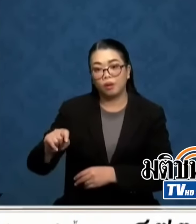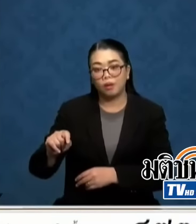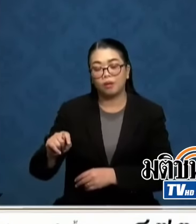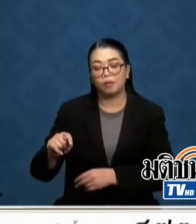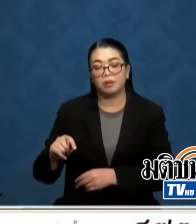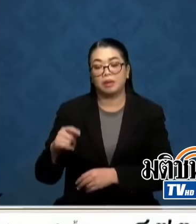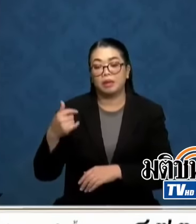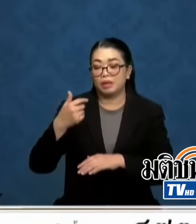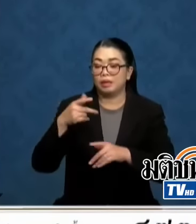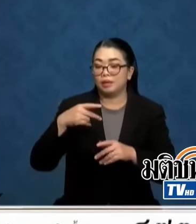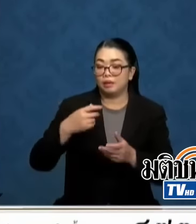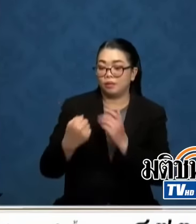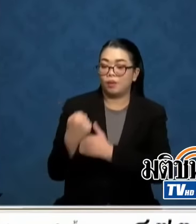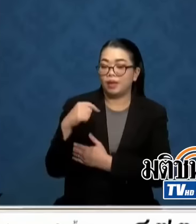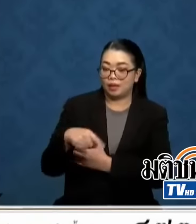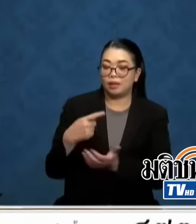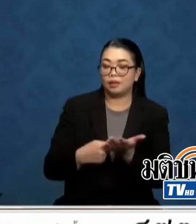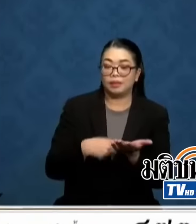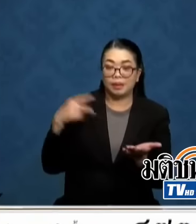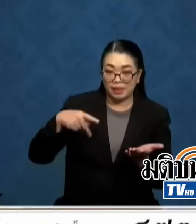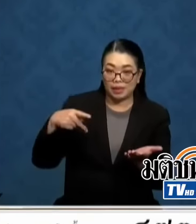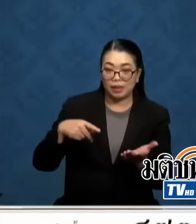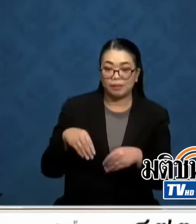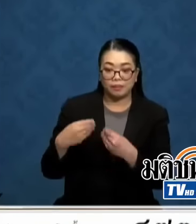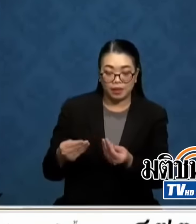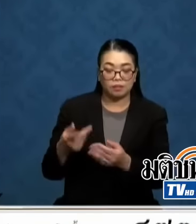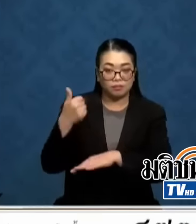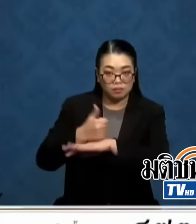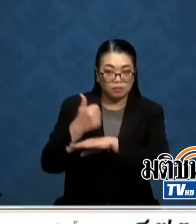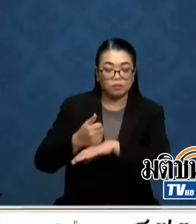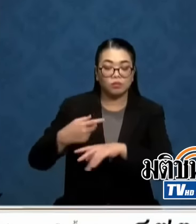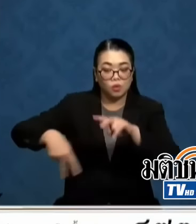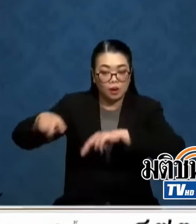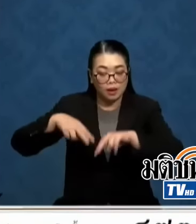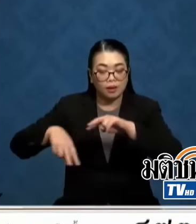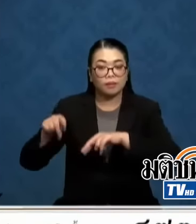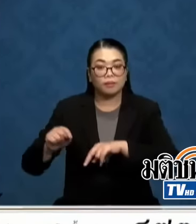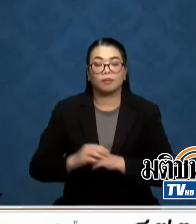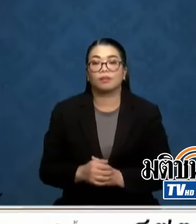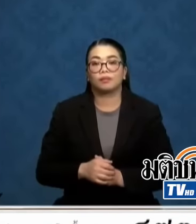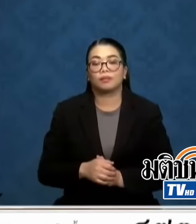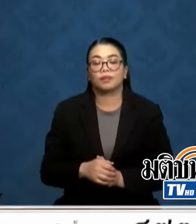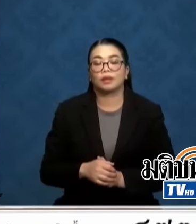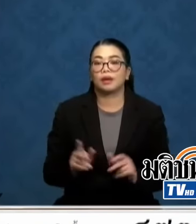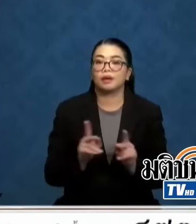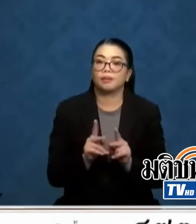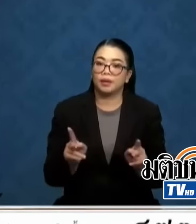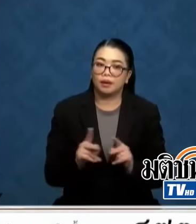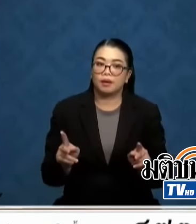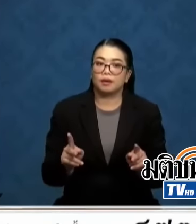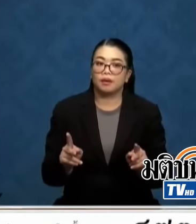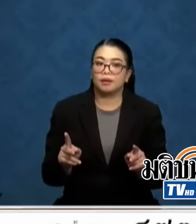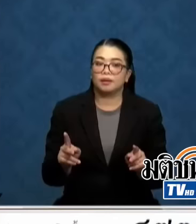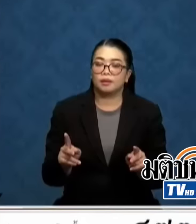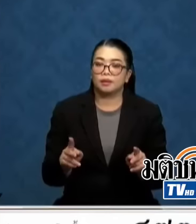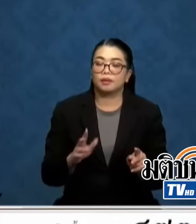ซึ่งอย่างที่ผมบอกว่าคณะกรรมการคพตตั้งขึ้นตามคำสั่งที่ 9857และคณะกรรมการ